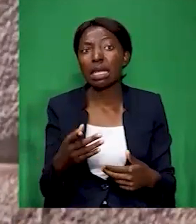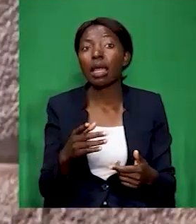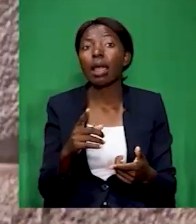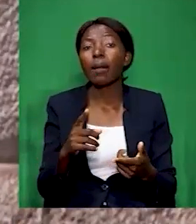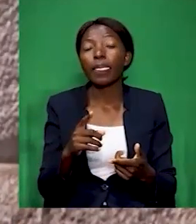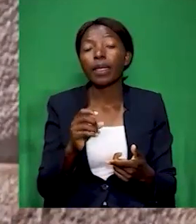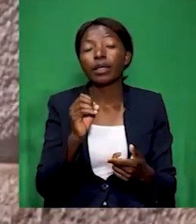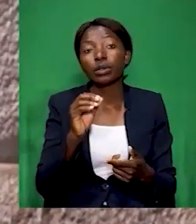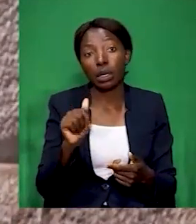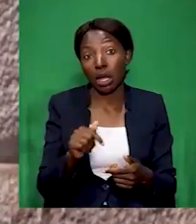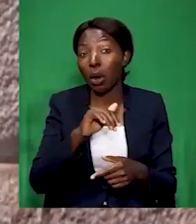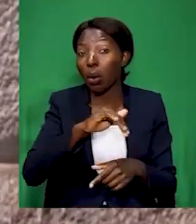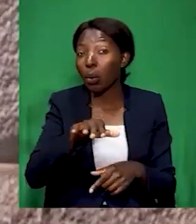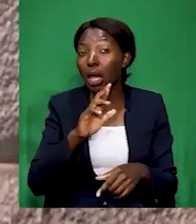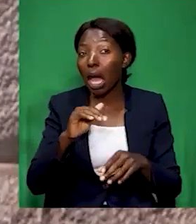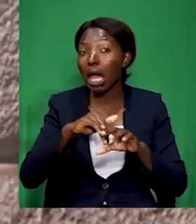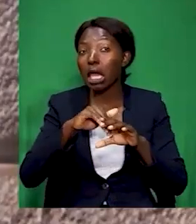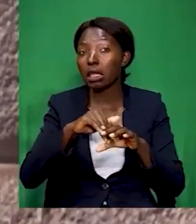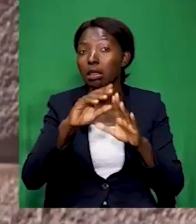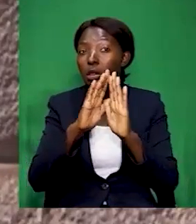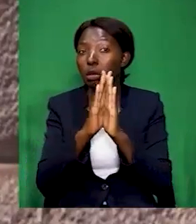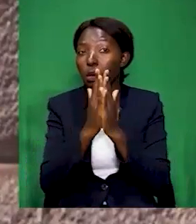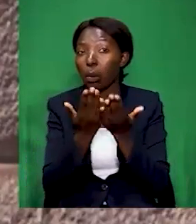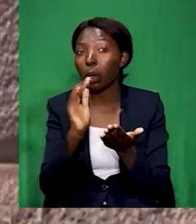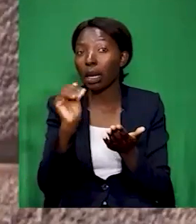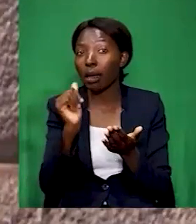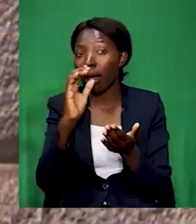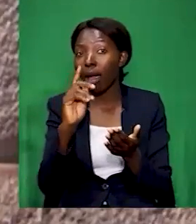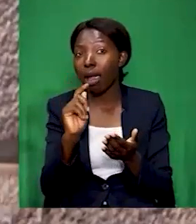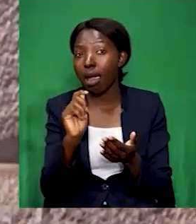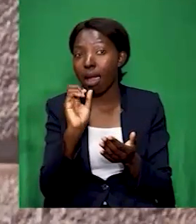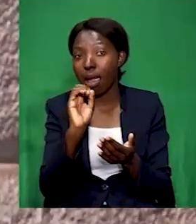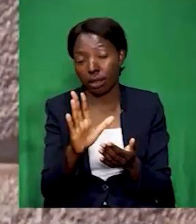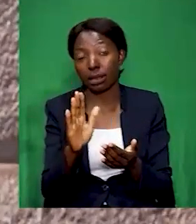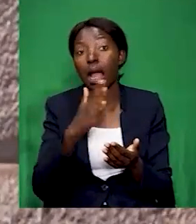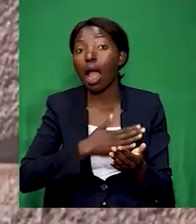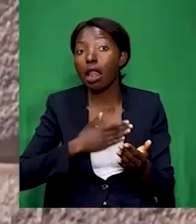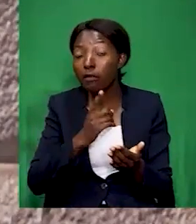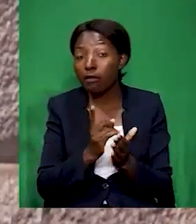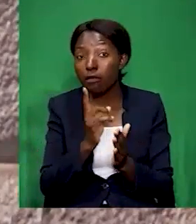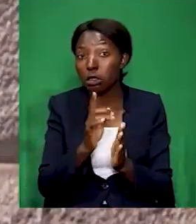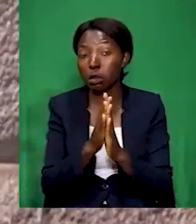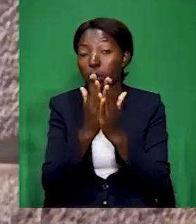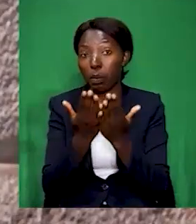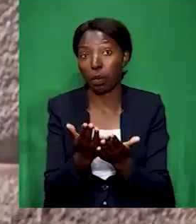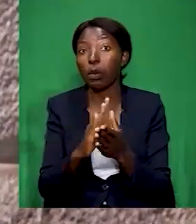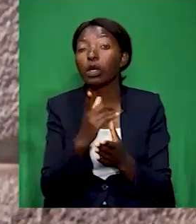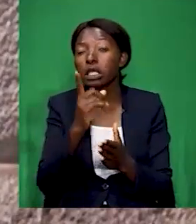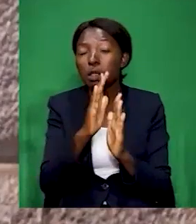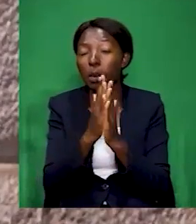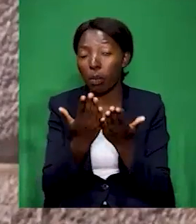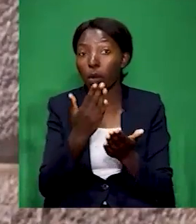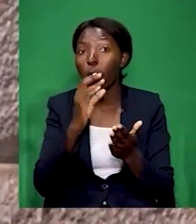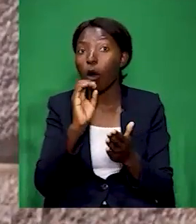izvozvo. Tiri mukati mebhuku ramabasa avapostora. Ndinofarira bhuku iri nekuti ibhuku